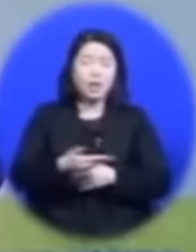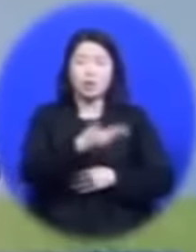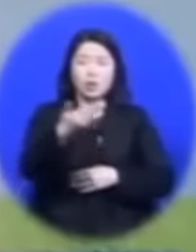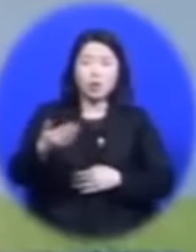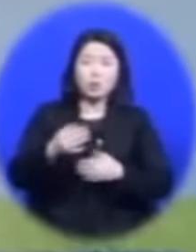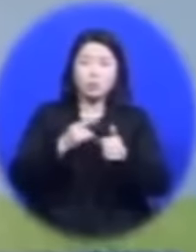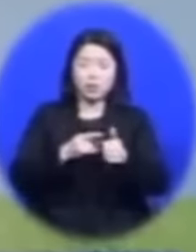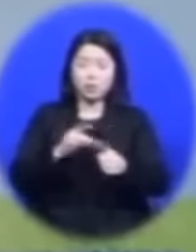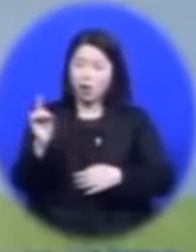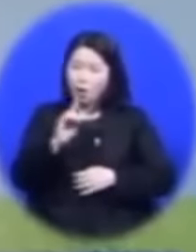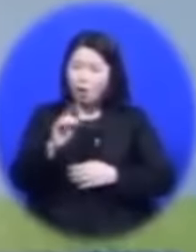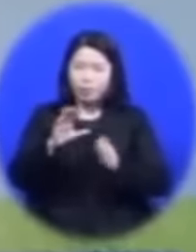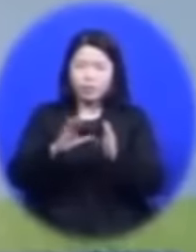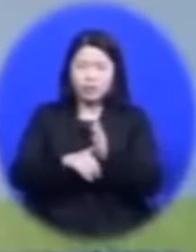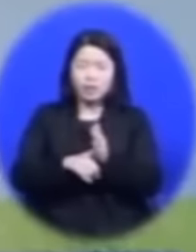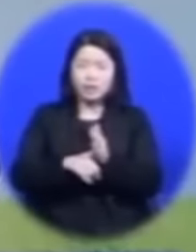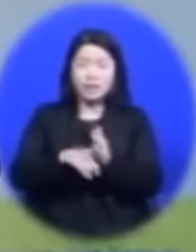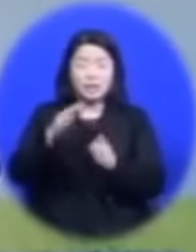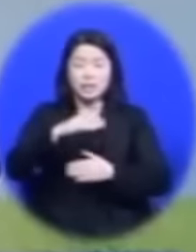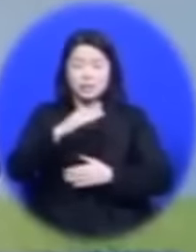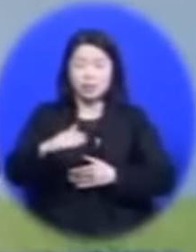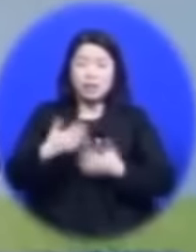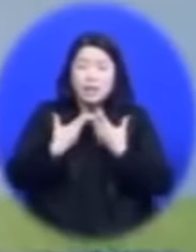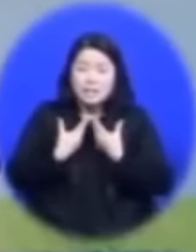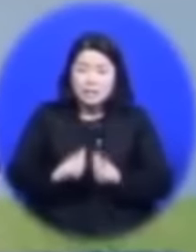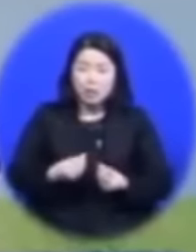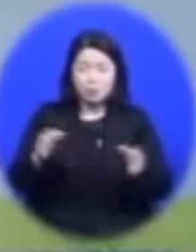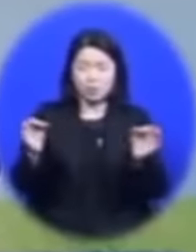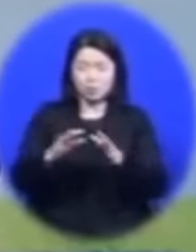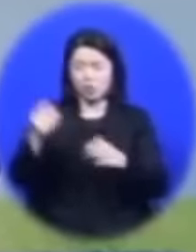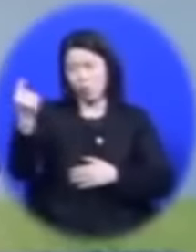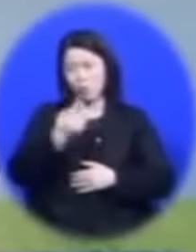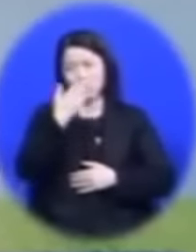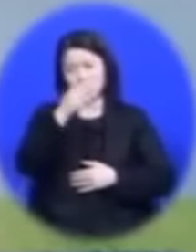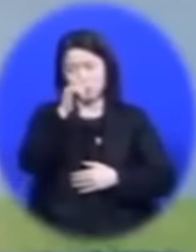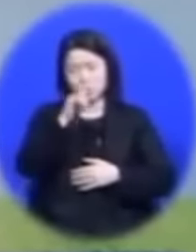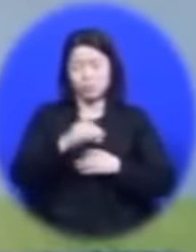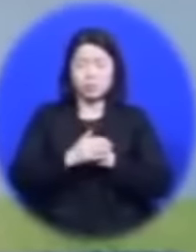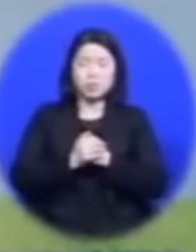여러분에게도 어떤 때는 절대 절망의 순간이 올 수가 있습니다.